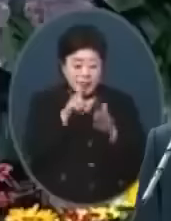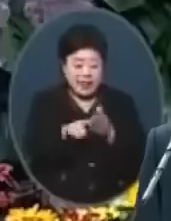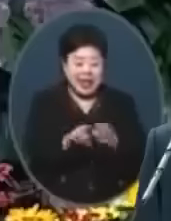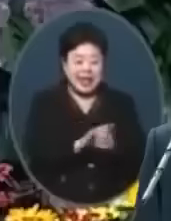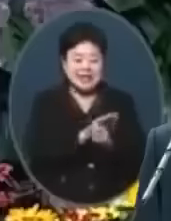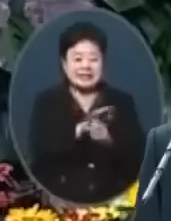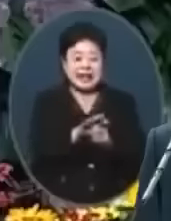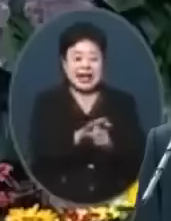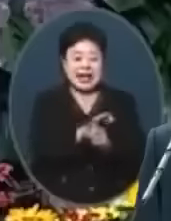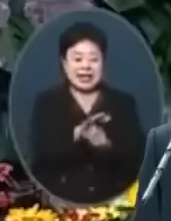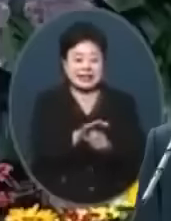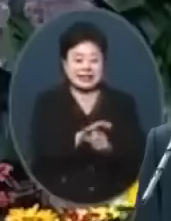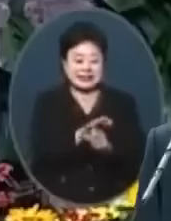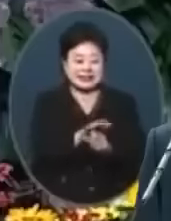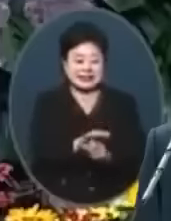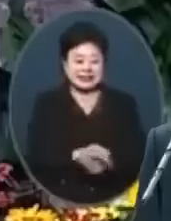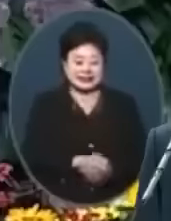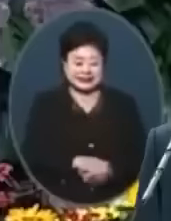사랑의